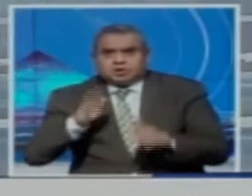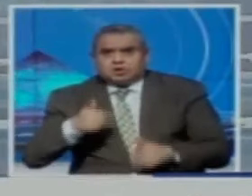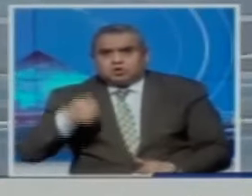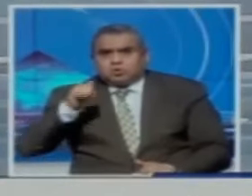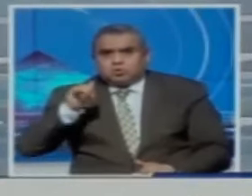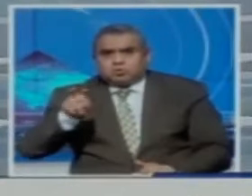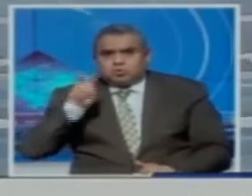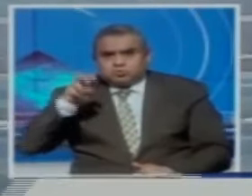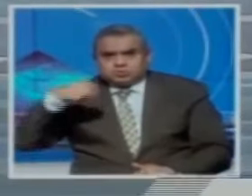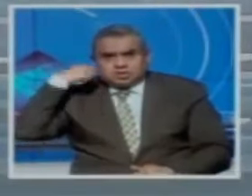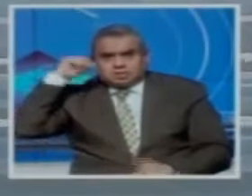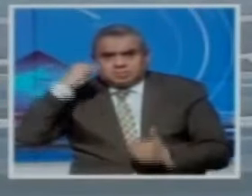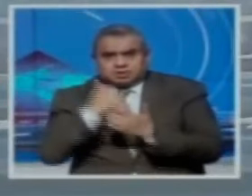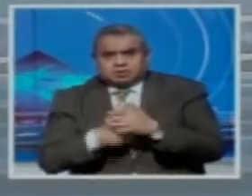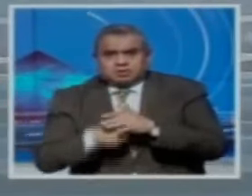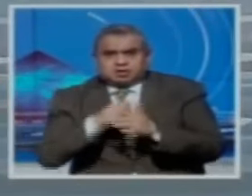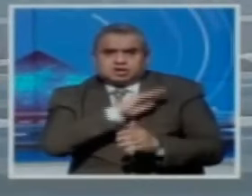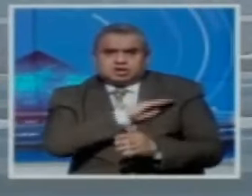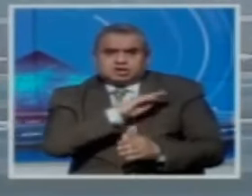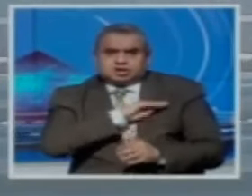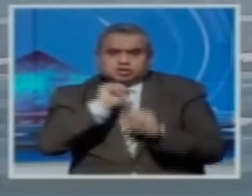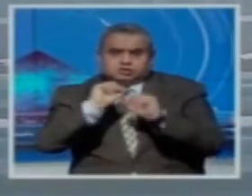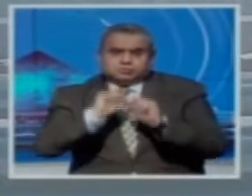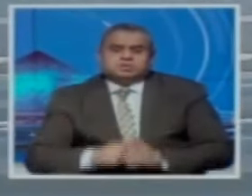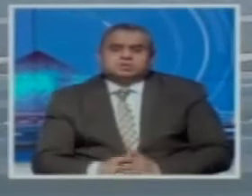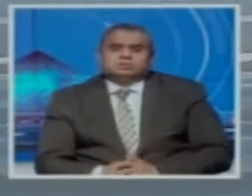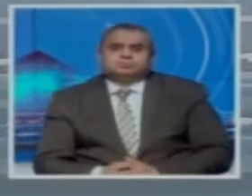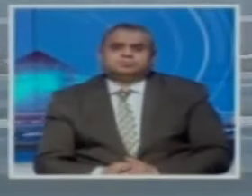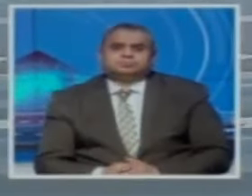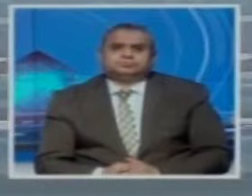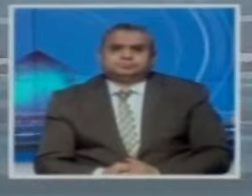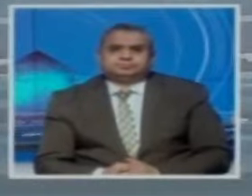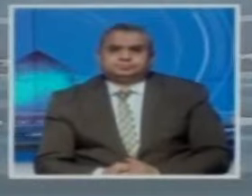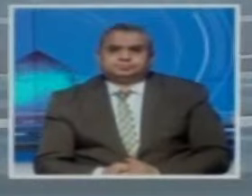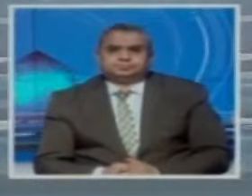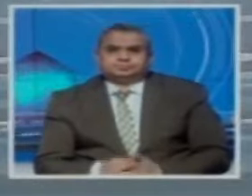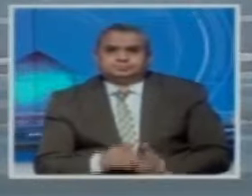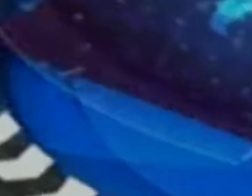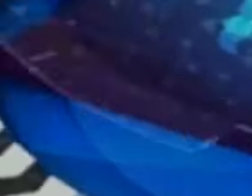عسكر رئيس أركان حرب القوات المسلحة.